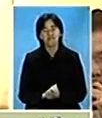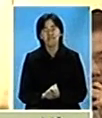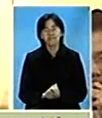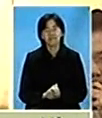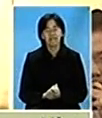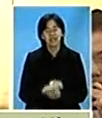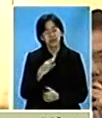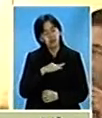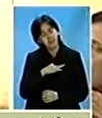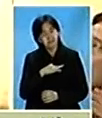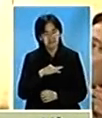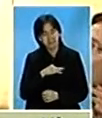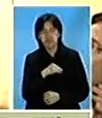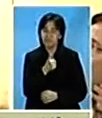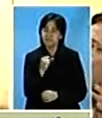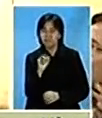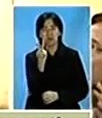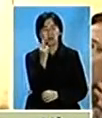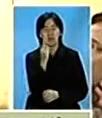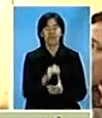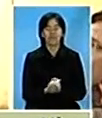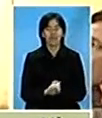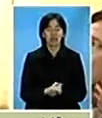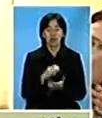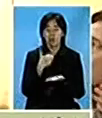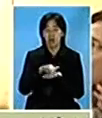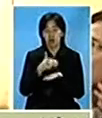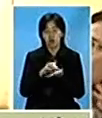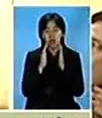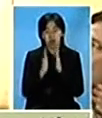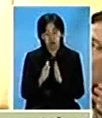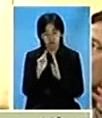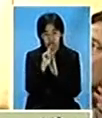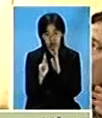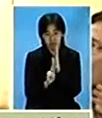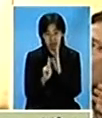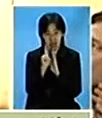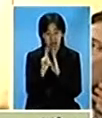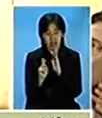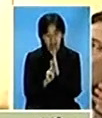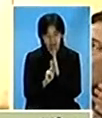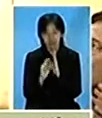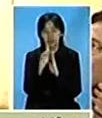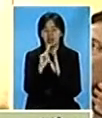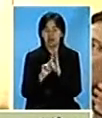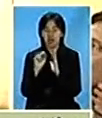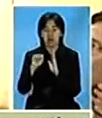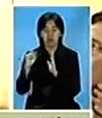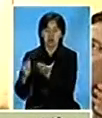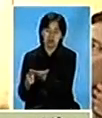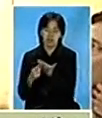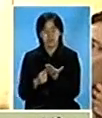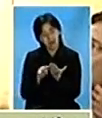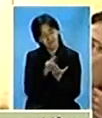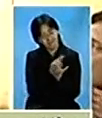าพอเราพูดในแง่ของคนที่เวลาได้รับกฎหมายมาเนี่ยนะฮะรับกฎหมายจากผู้แทนมาแล้วก็อ่านหมดนะ